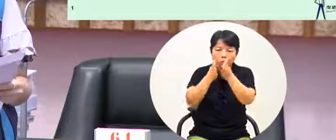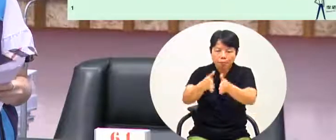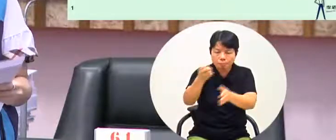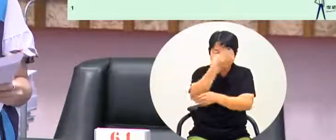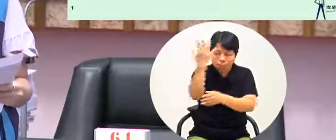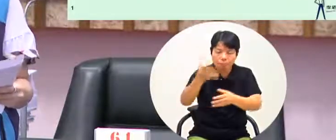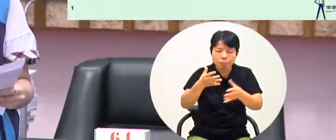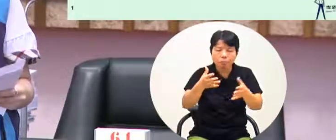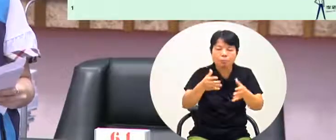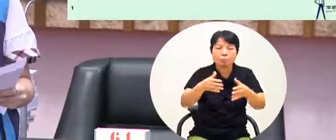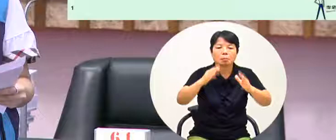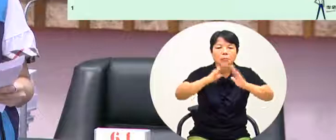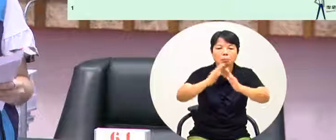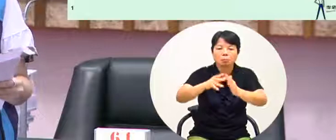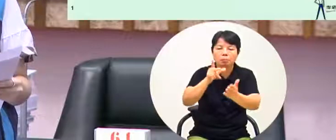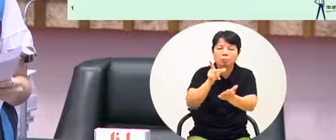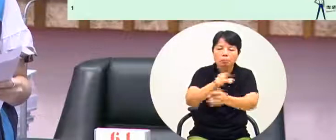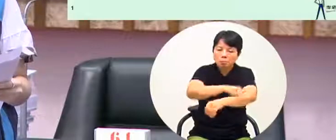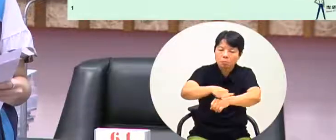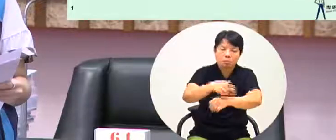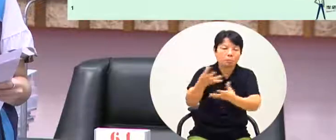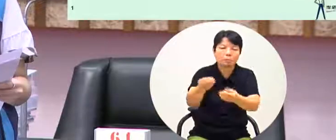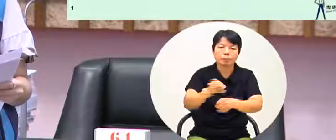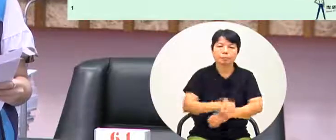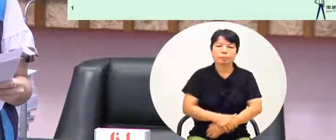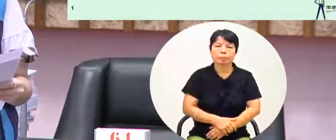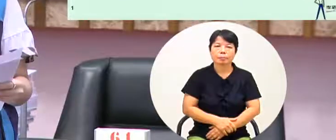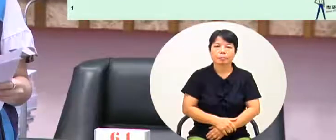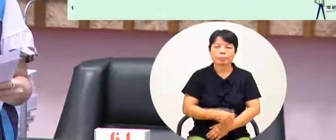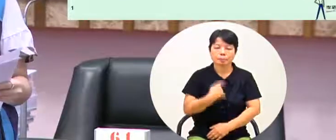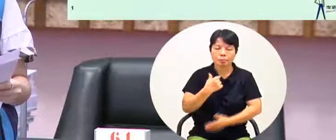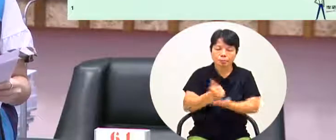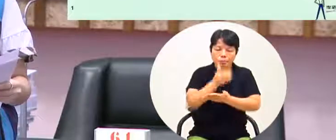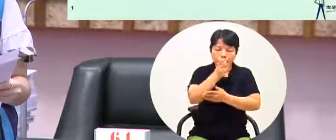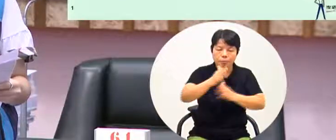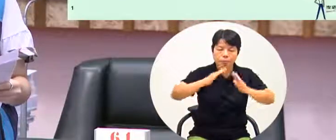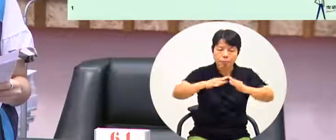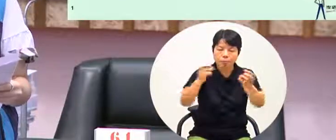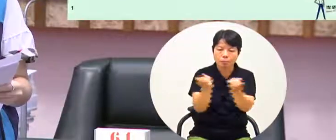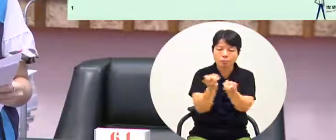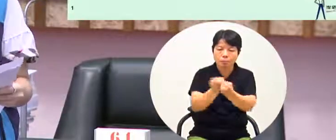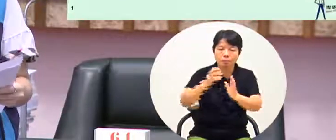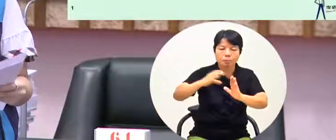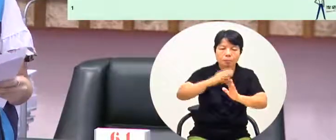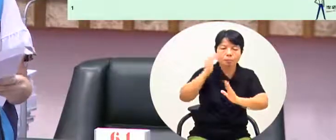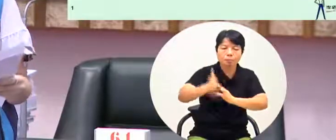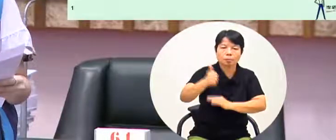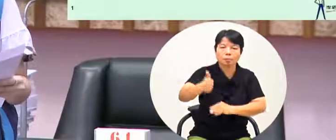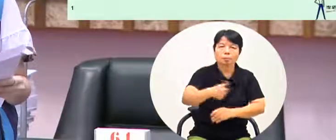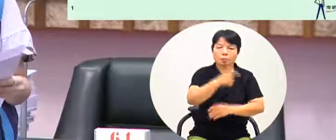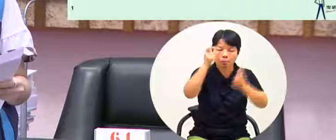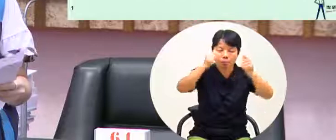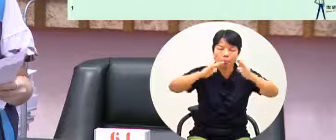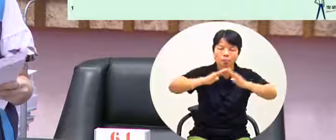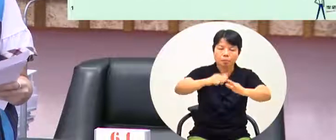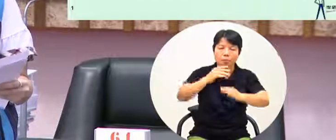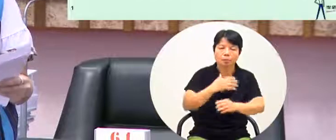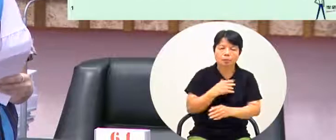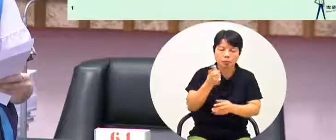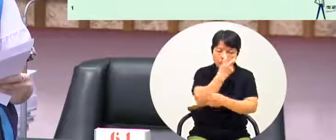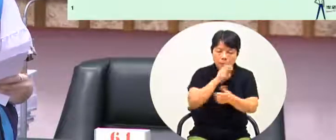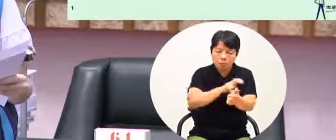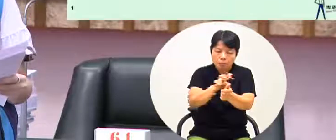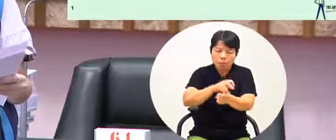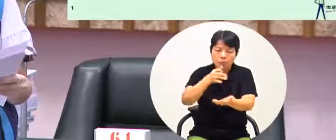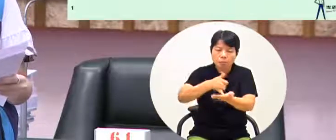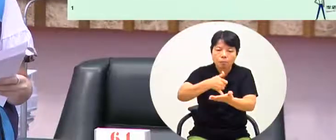概念，在这边我想请问一下都发局长，就是高雄市原本照顾弱势所提供的单亲家园银发